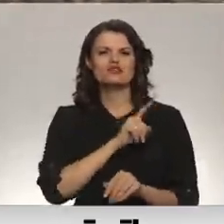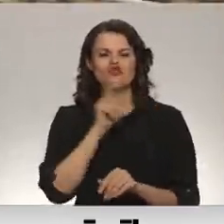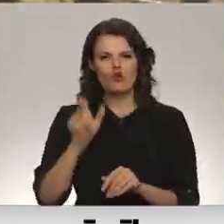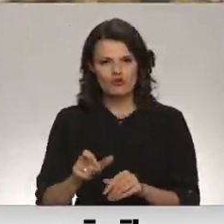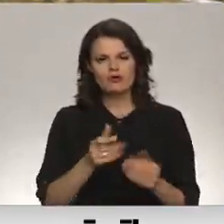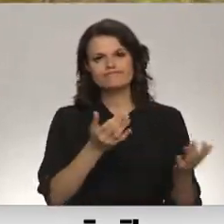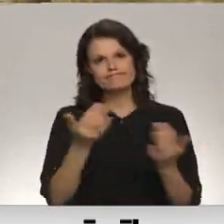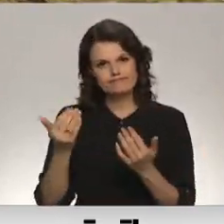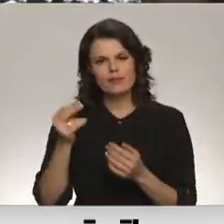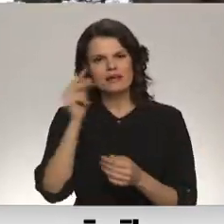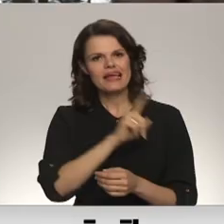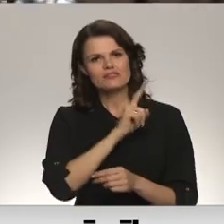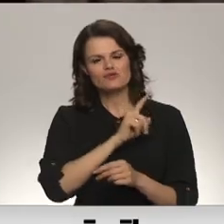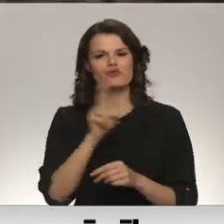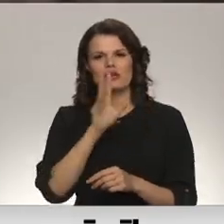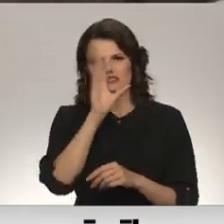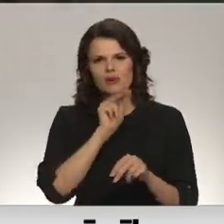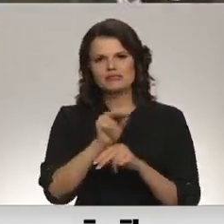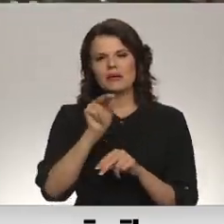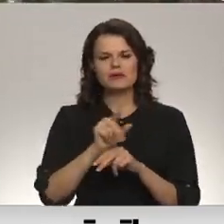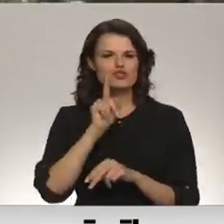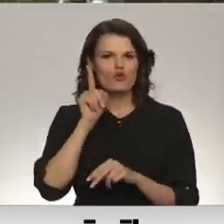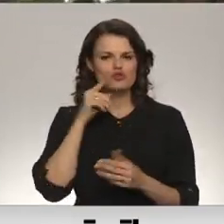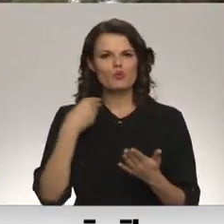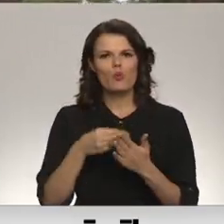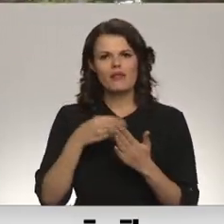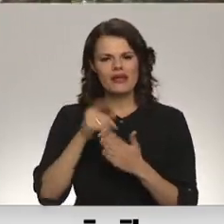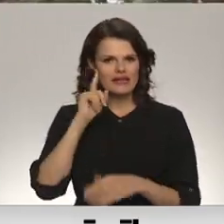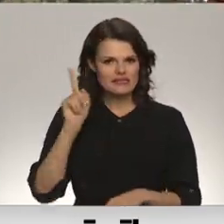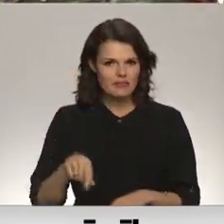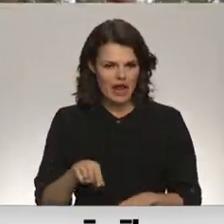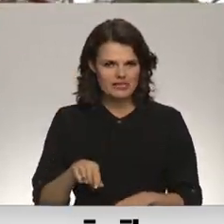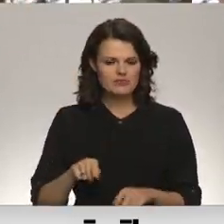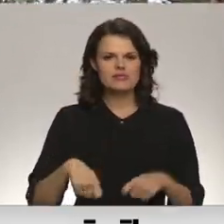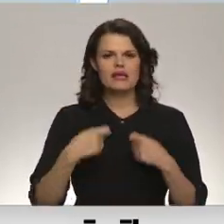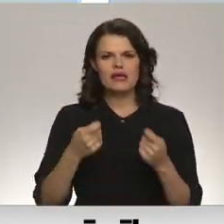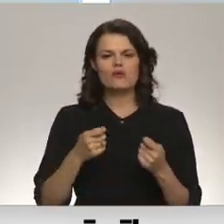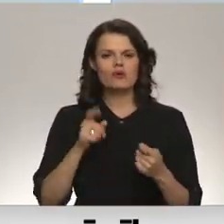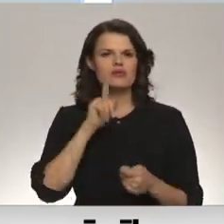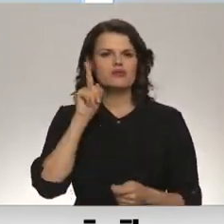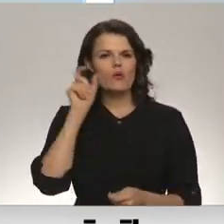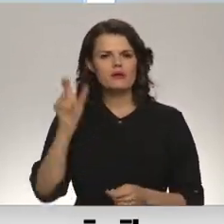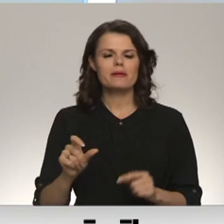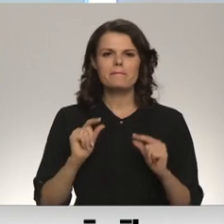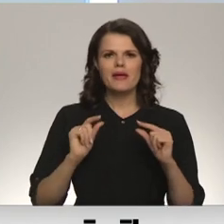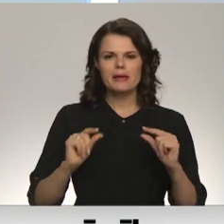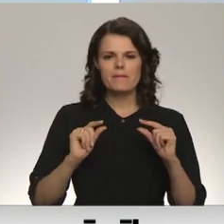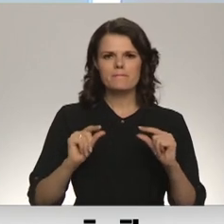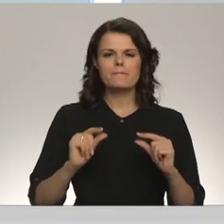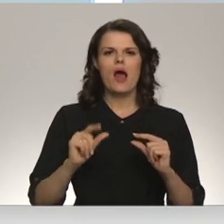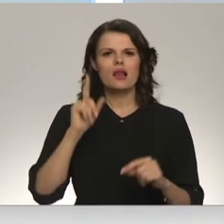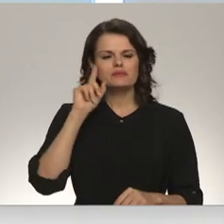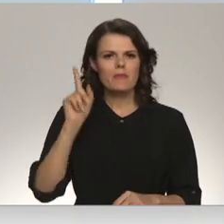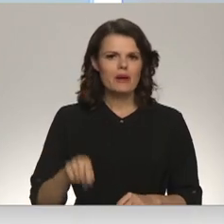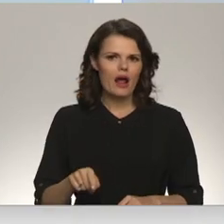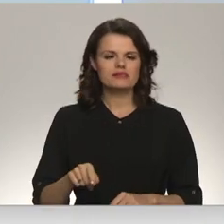jaunie instruktori, kuri spēs jauniešiem iemācīt noderīgas prasmes. Iedoti jaunietiem kaut kādas minimālas